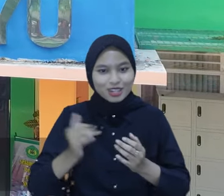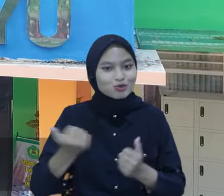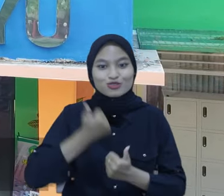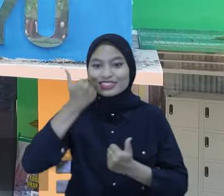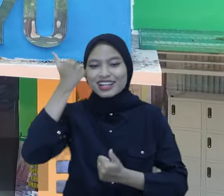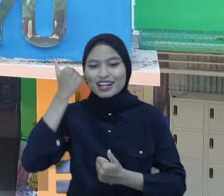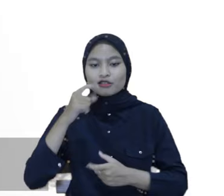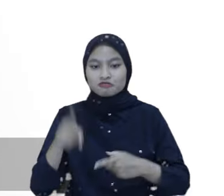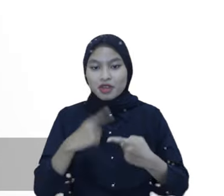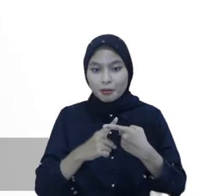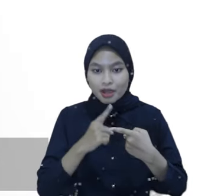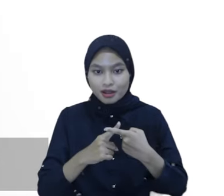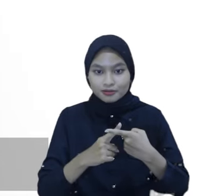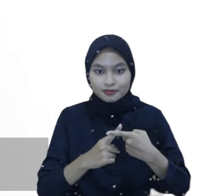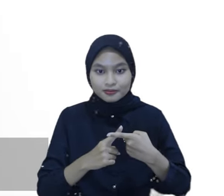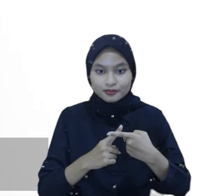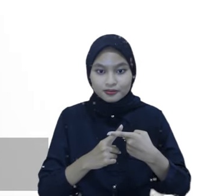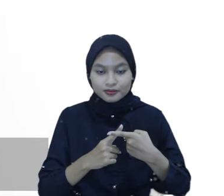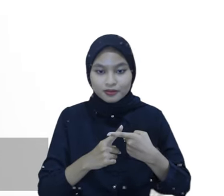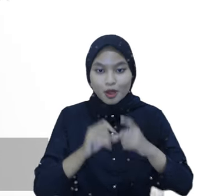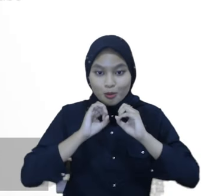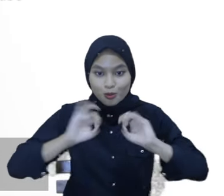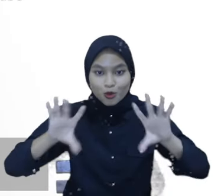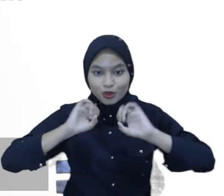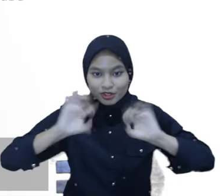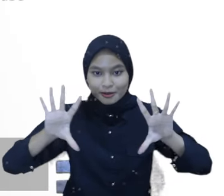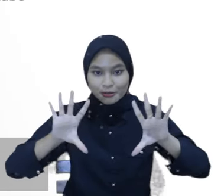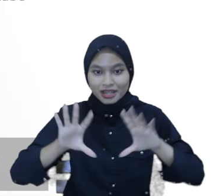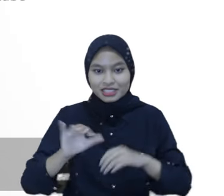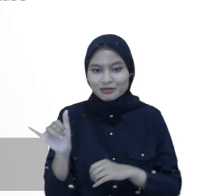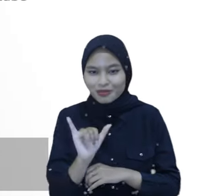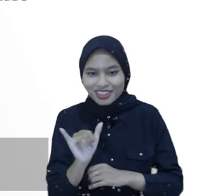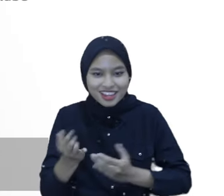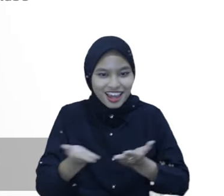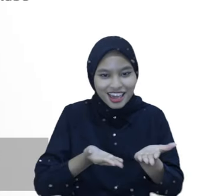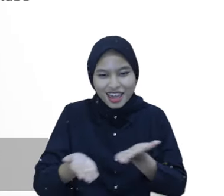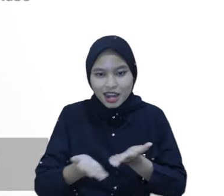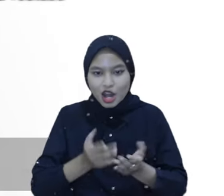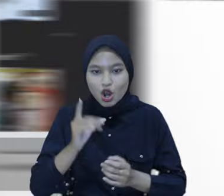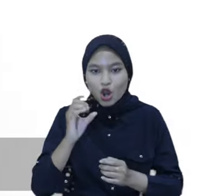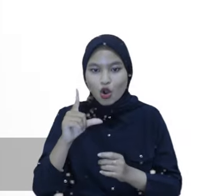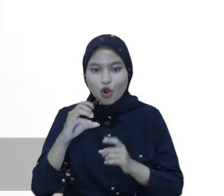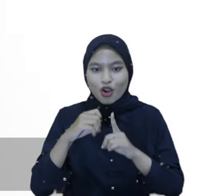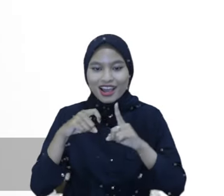pertama, dalam bidang broadcasting, seperti layanan Lokagana TV,